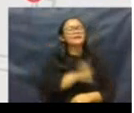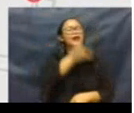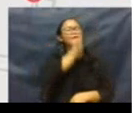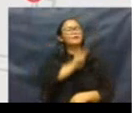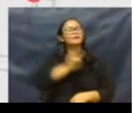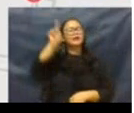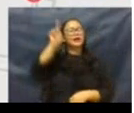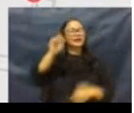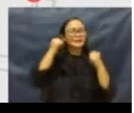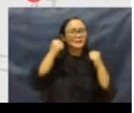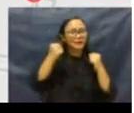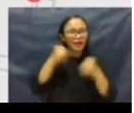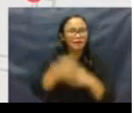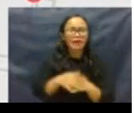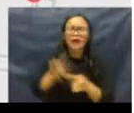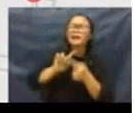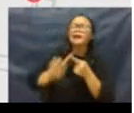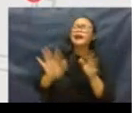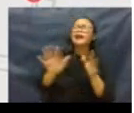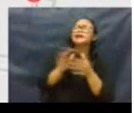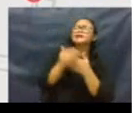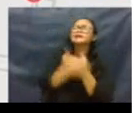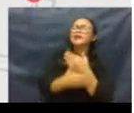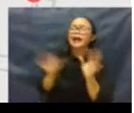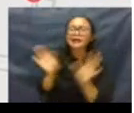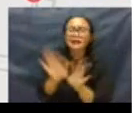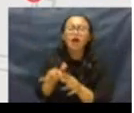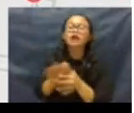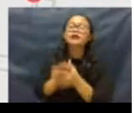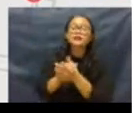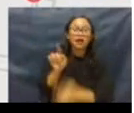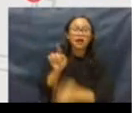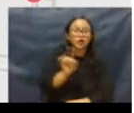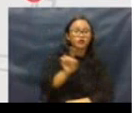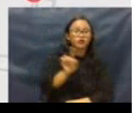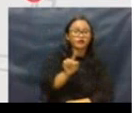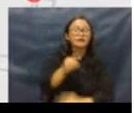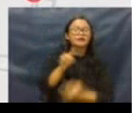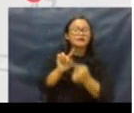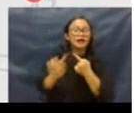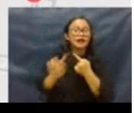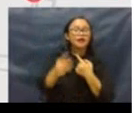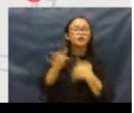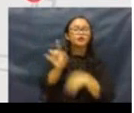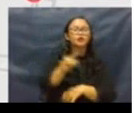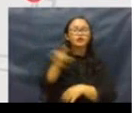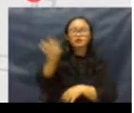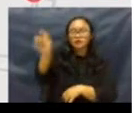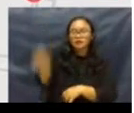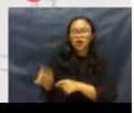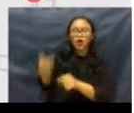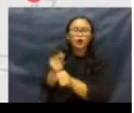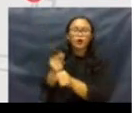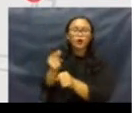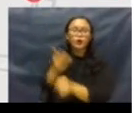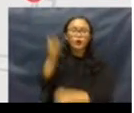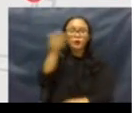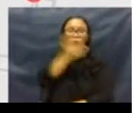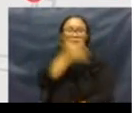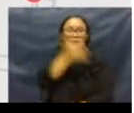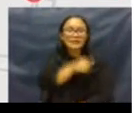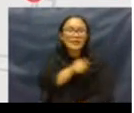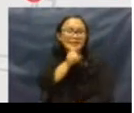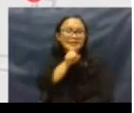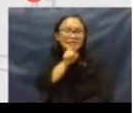Tak kenal maka tak sayang, kita berkenalan dulu dengan Pak Adin. Jadi Pak Adin ini beliau adalah guru bahasa Inggris dan wakil